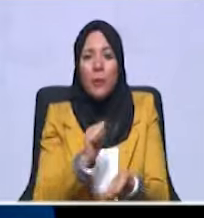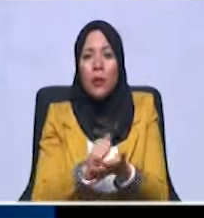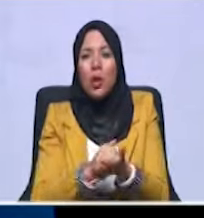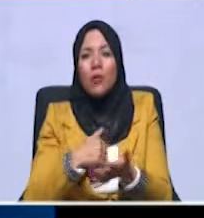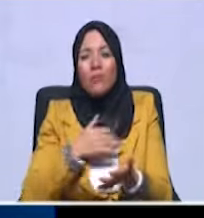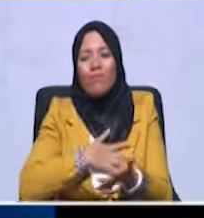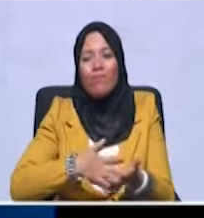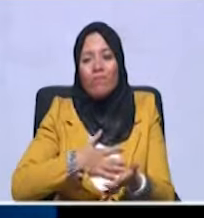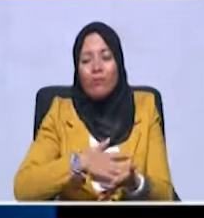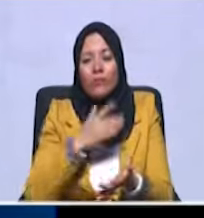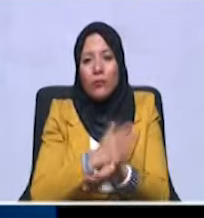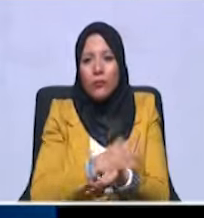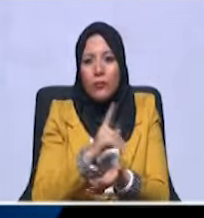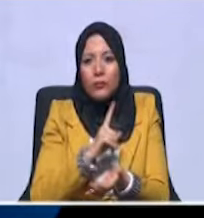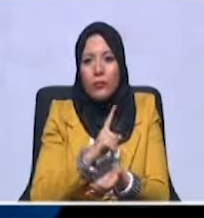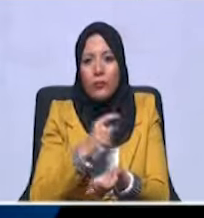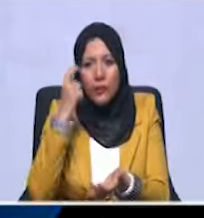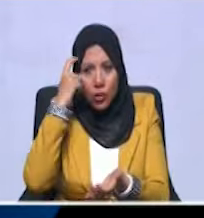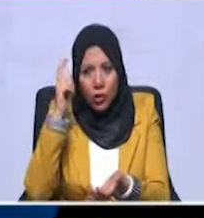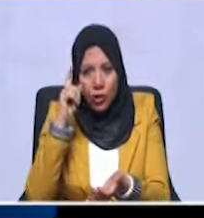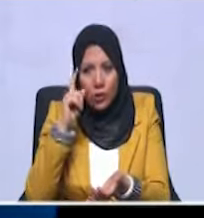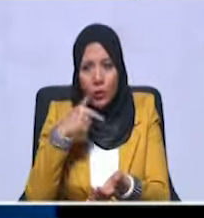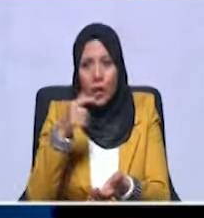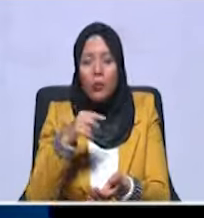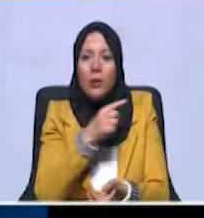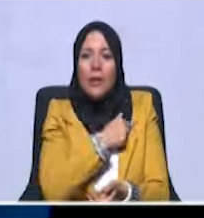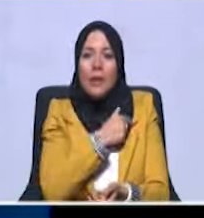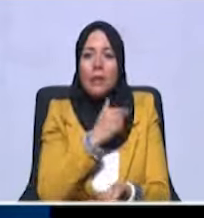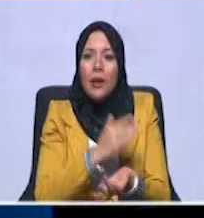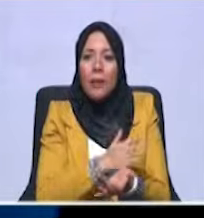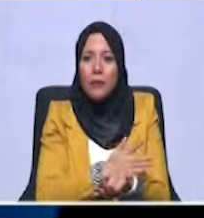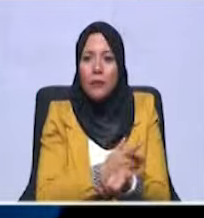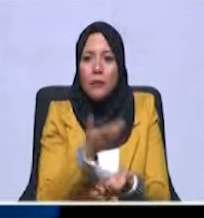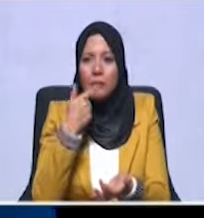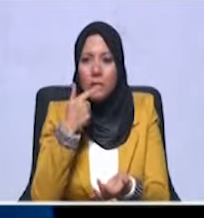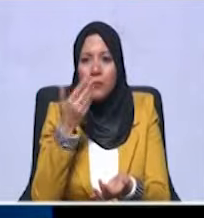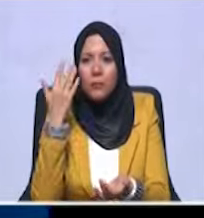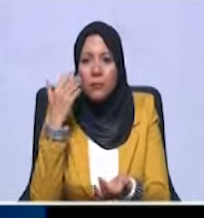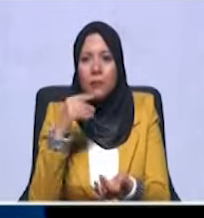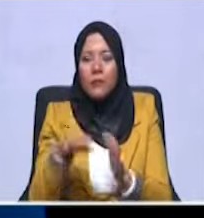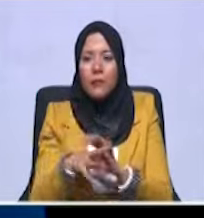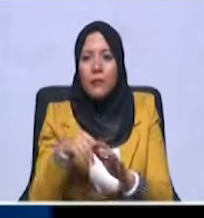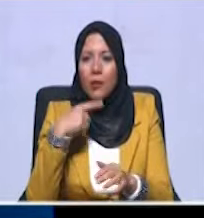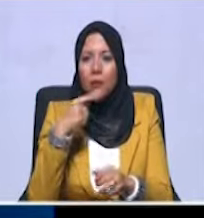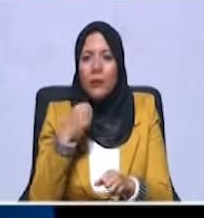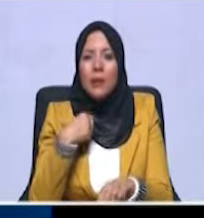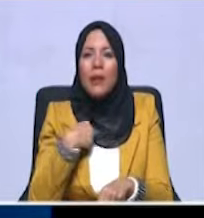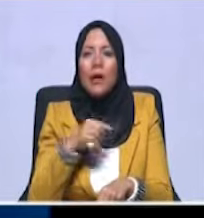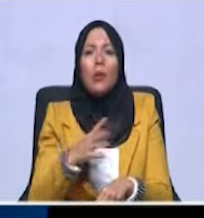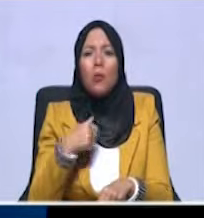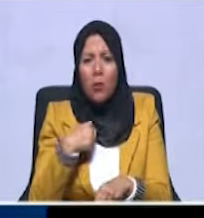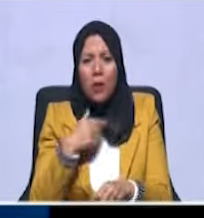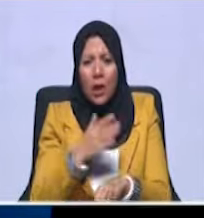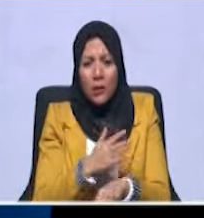يحسش، وكان ما احبش كان هو يقول اسم المرض، فكان يقول زي الناس بتاعت زمان، فكان دايما يقول لي وانا عندي